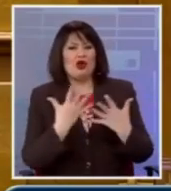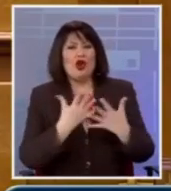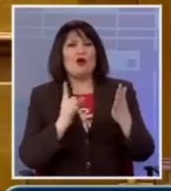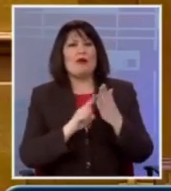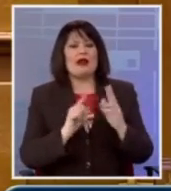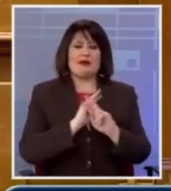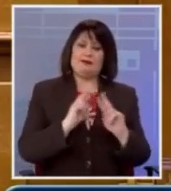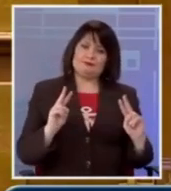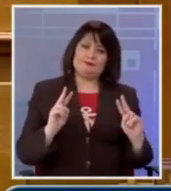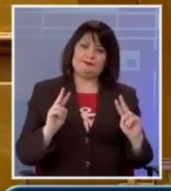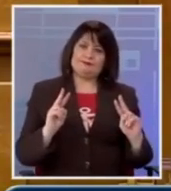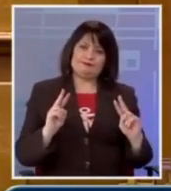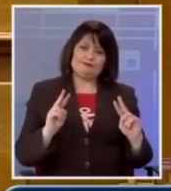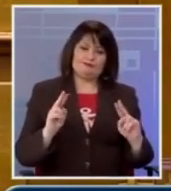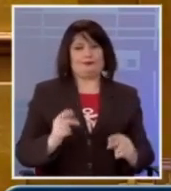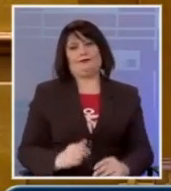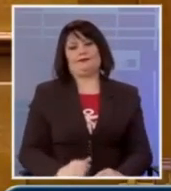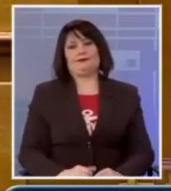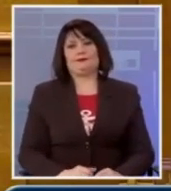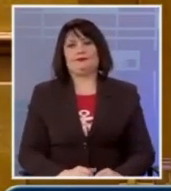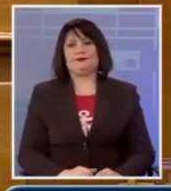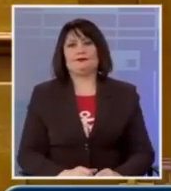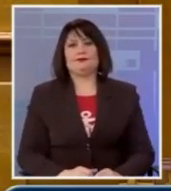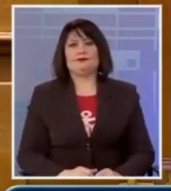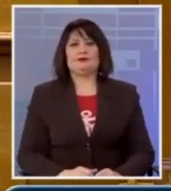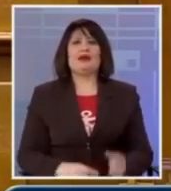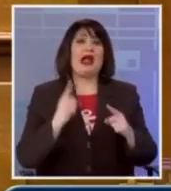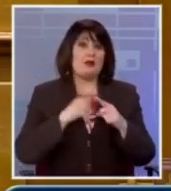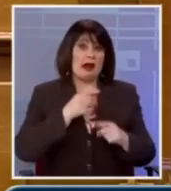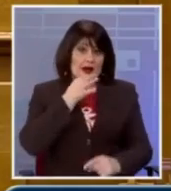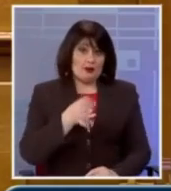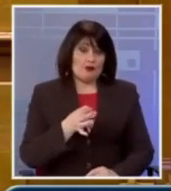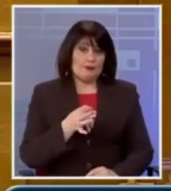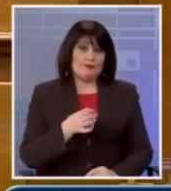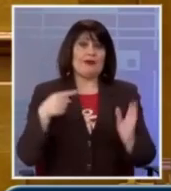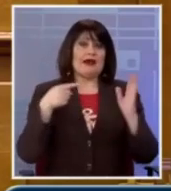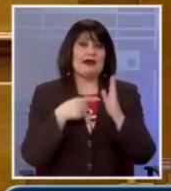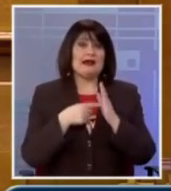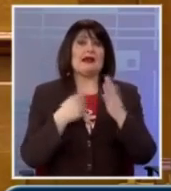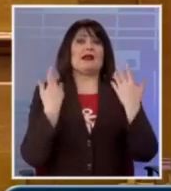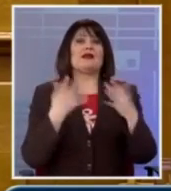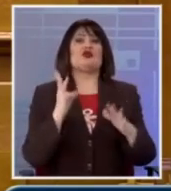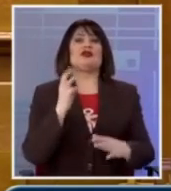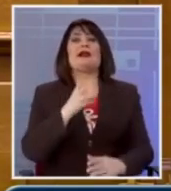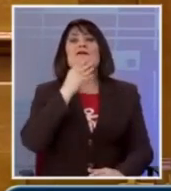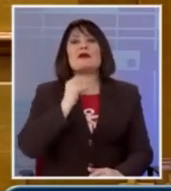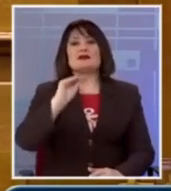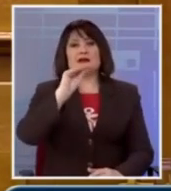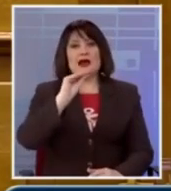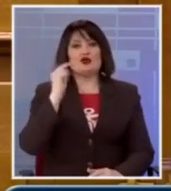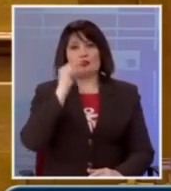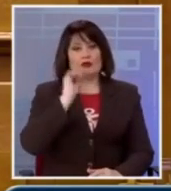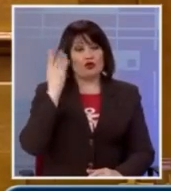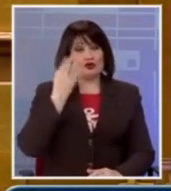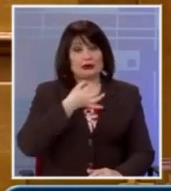μια ατέλειωτη γκρίζα ζώνη. Να αρχίσω από τα απλά. Το 1930 ο Ελευθέριος Βενιζέλος,